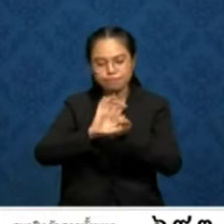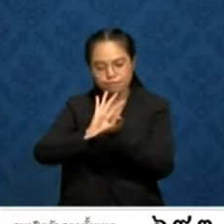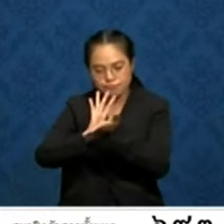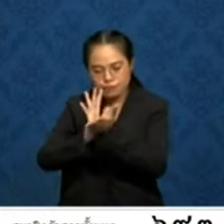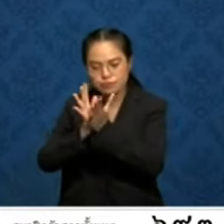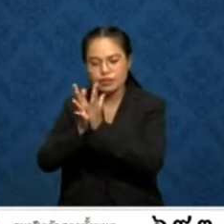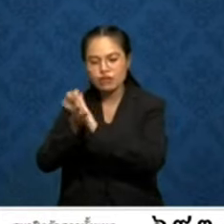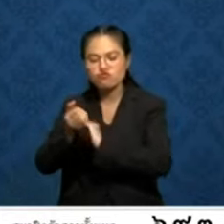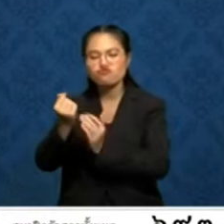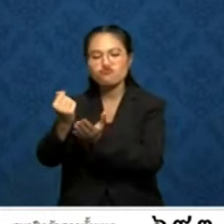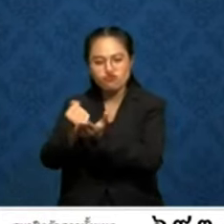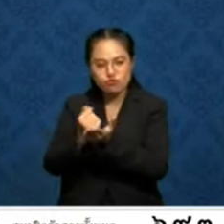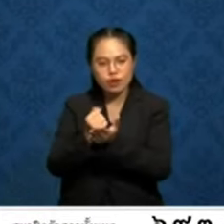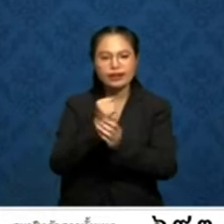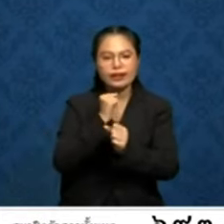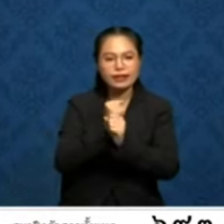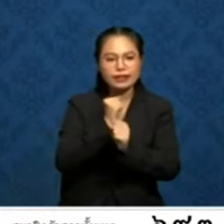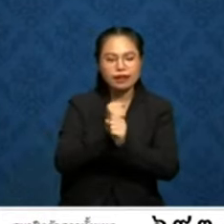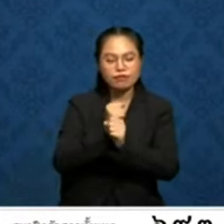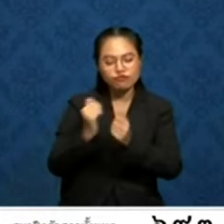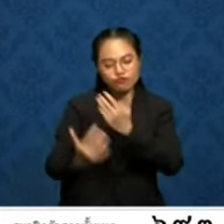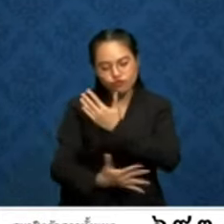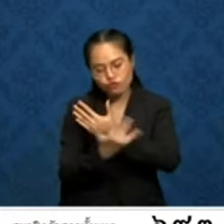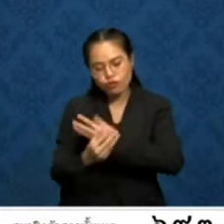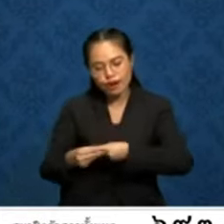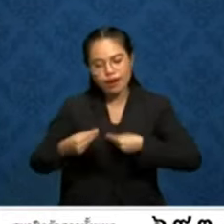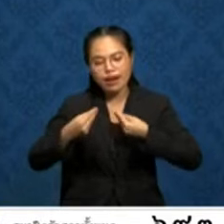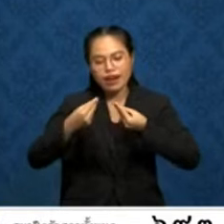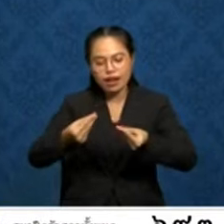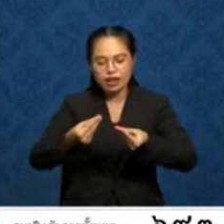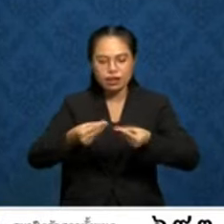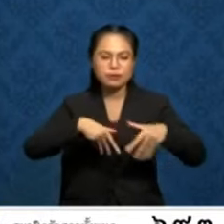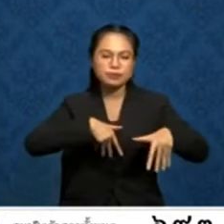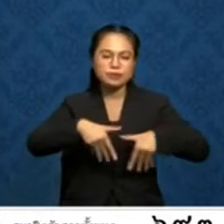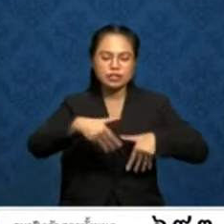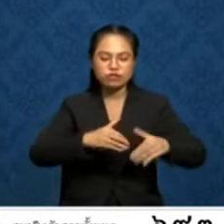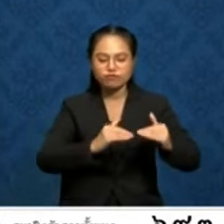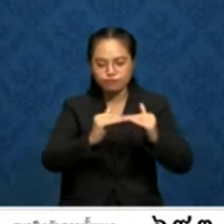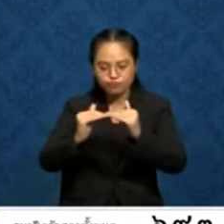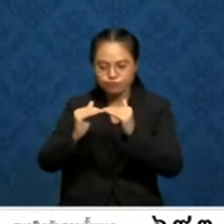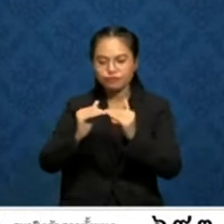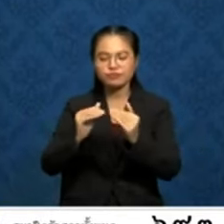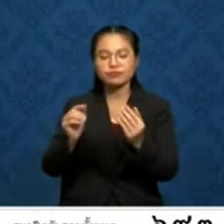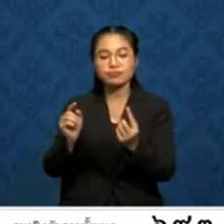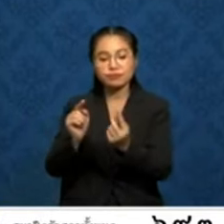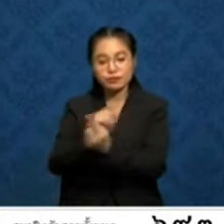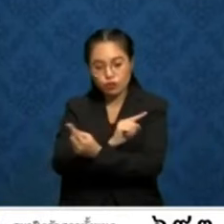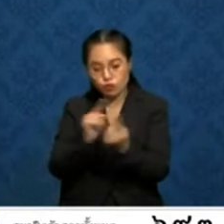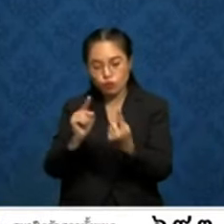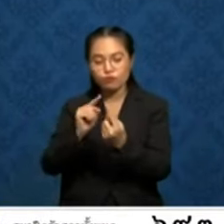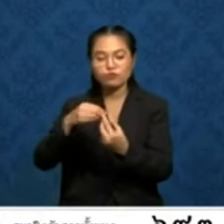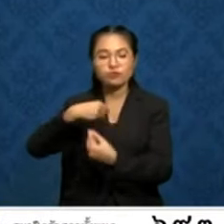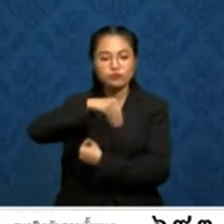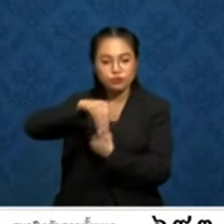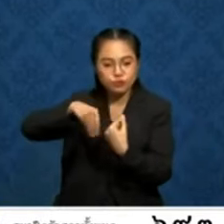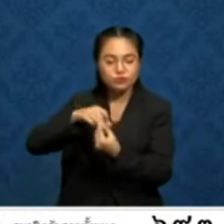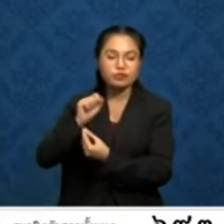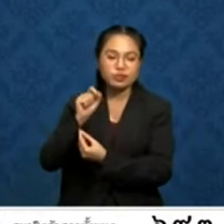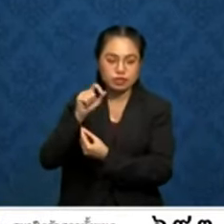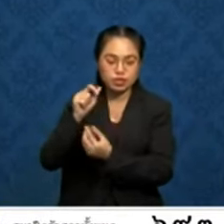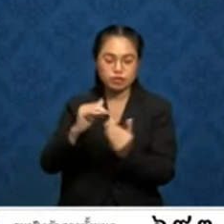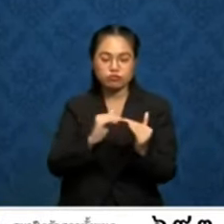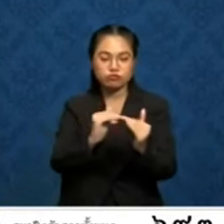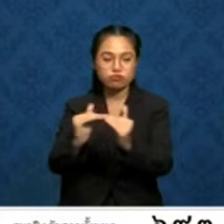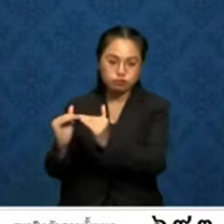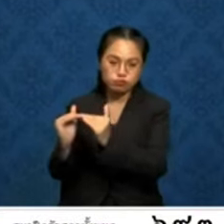ให้กลายเป็นความหวังโอกาสและความเสมอภาคทางเศรษฐกิจและสังคมของคนทุก